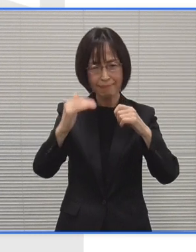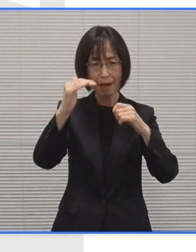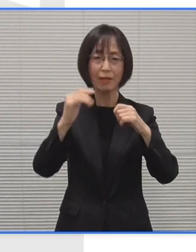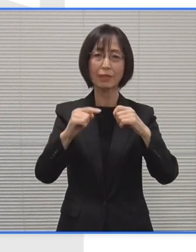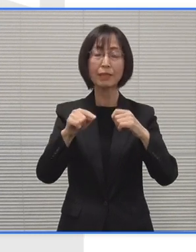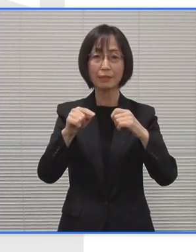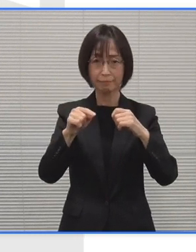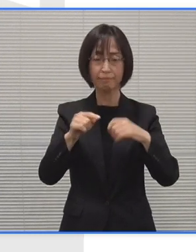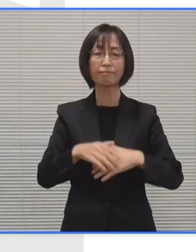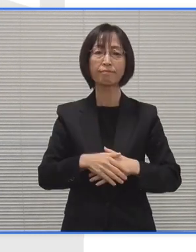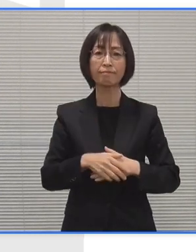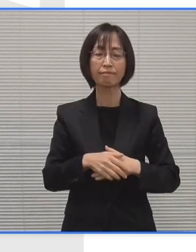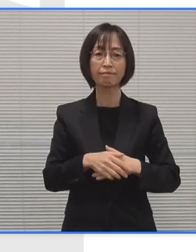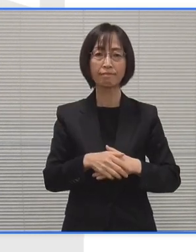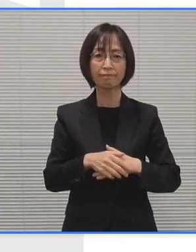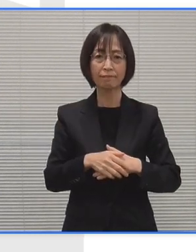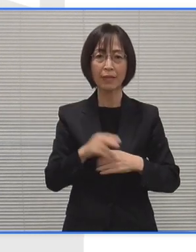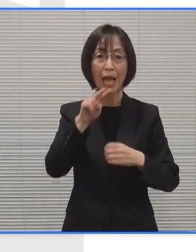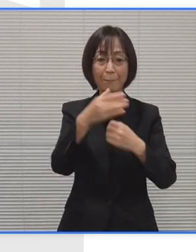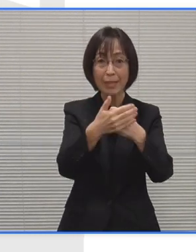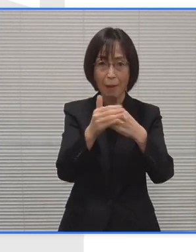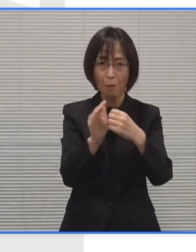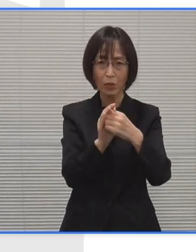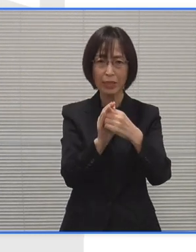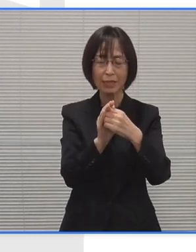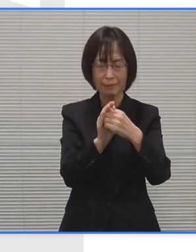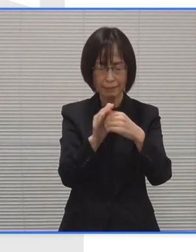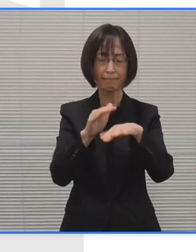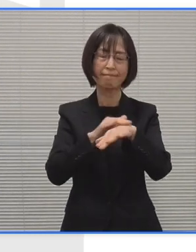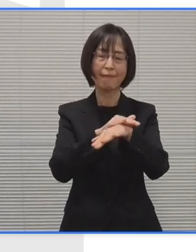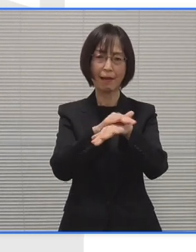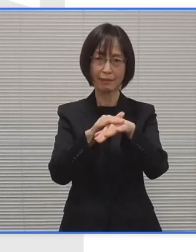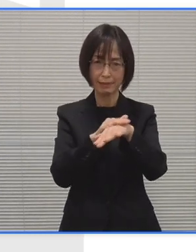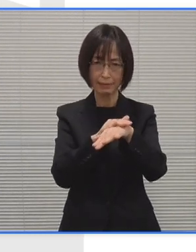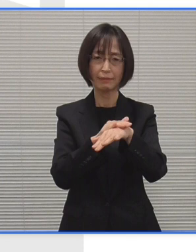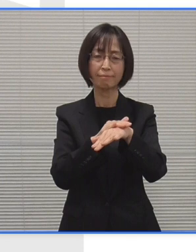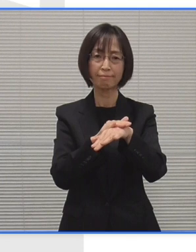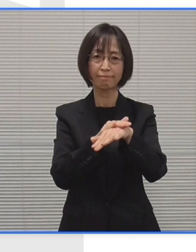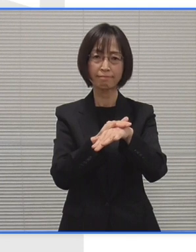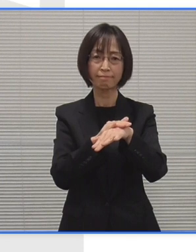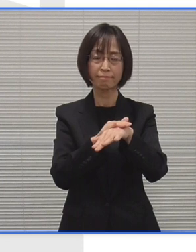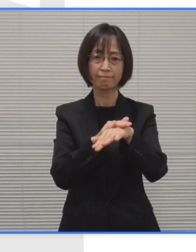状況ですので、見守りを本当に大事にしています。